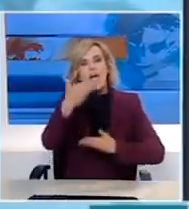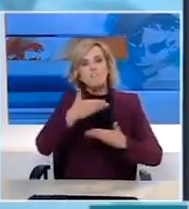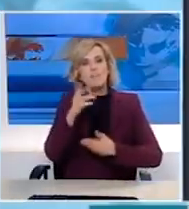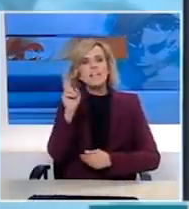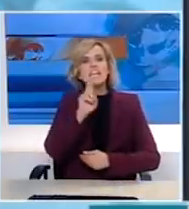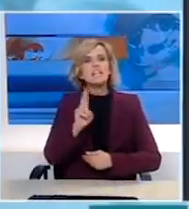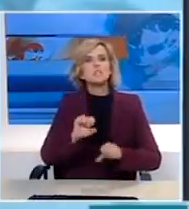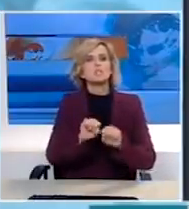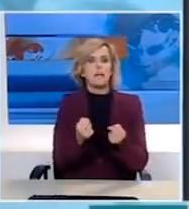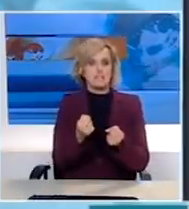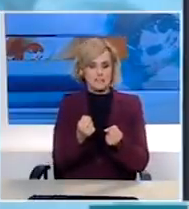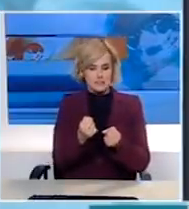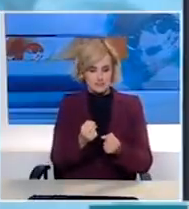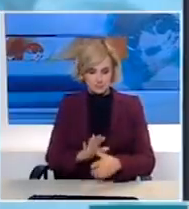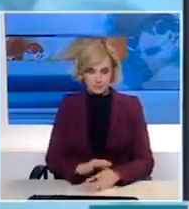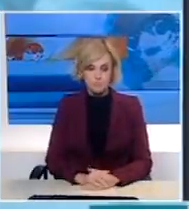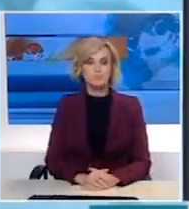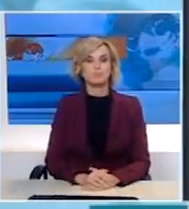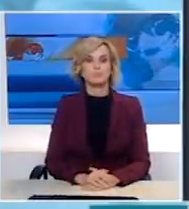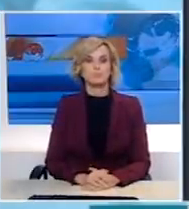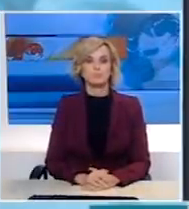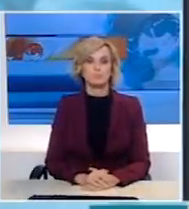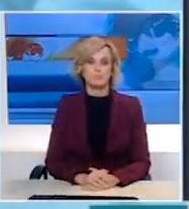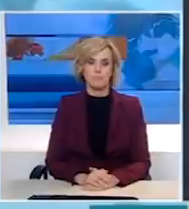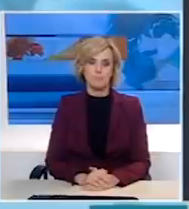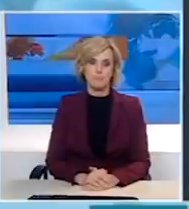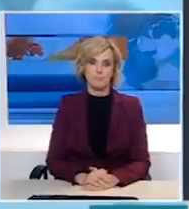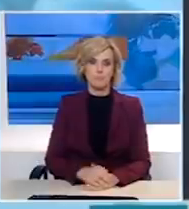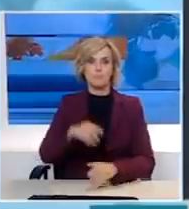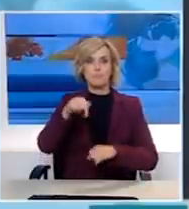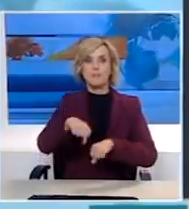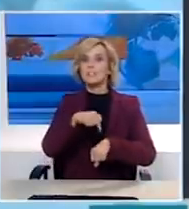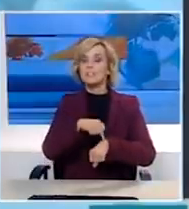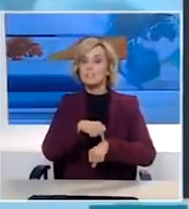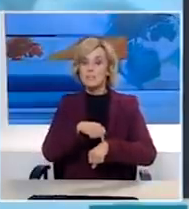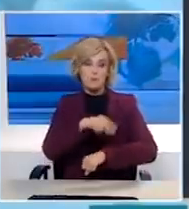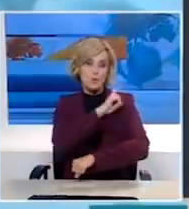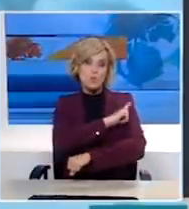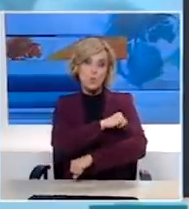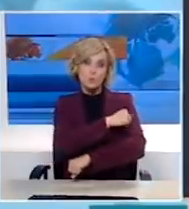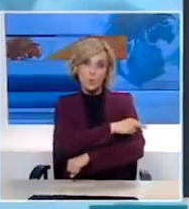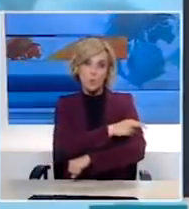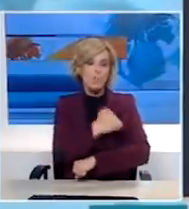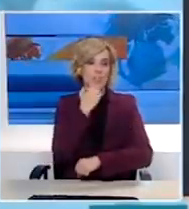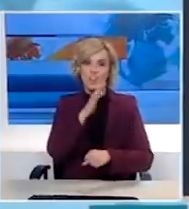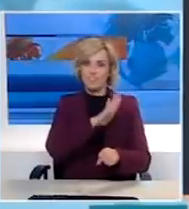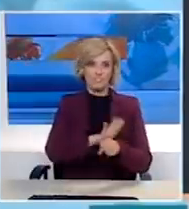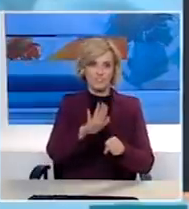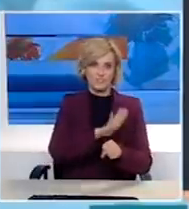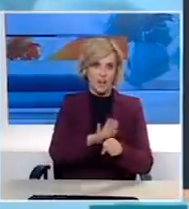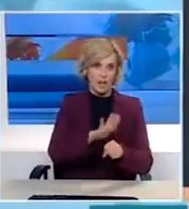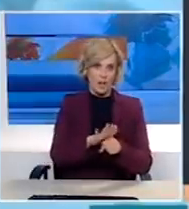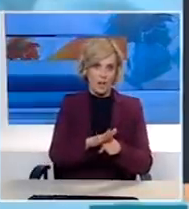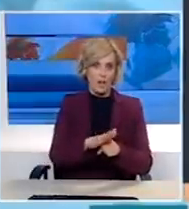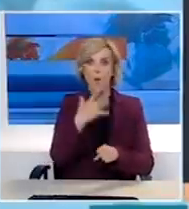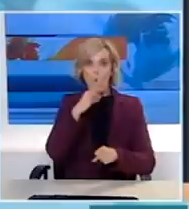οι δημόσιες δομές πρωτοβάθμιας φροντίδας υγείας, ήδη ανεπαρκείς για τις λαϊκές ανάγκες και πριν την πανδημία, μετά την προσαρμογή